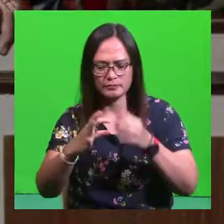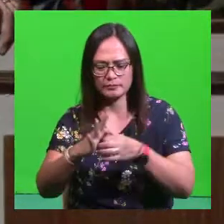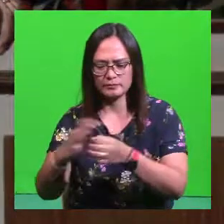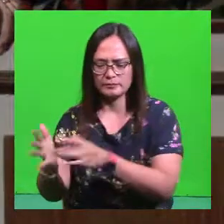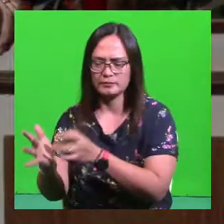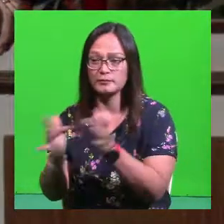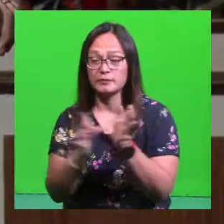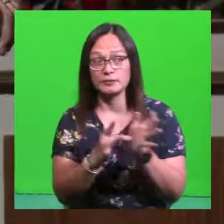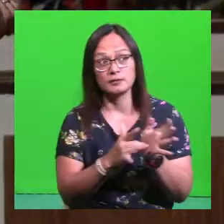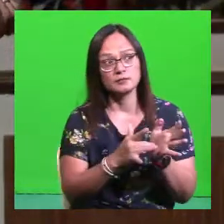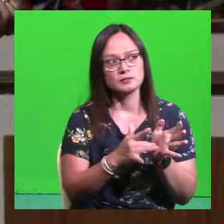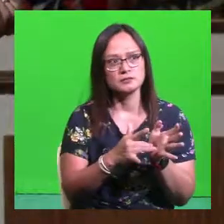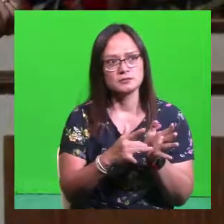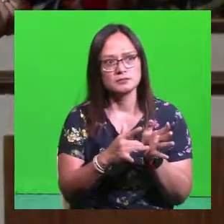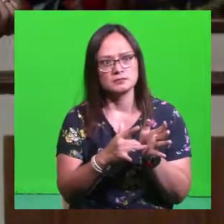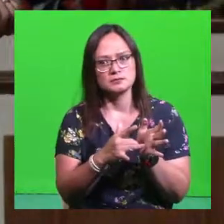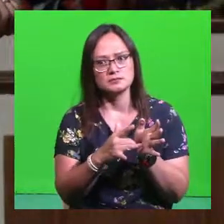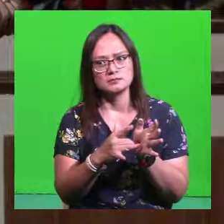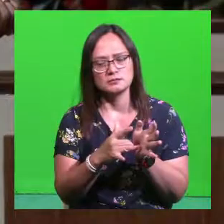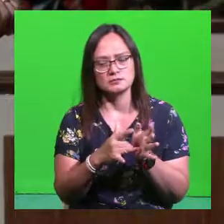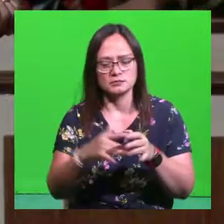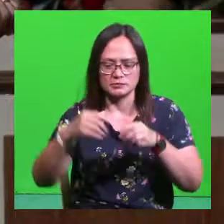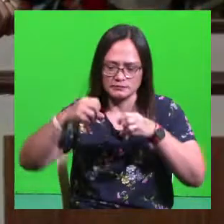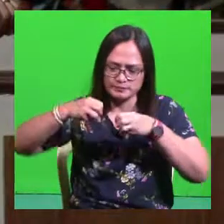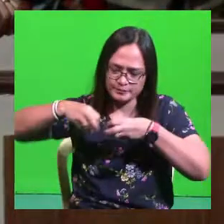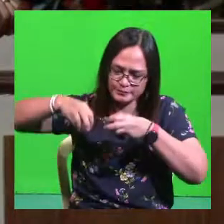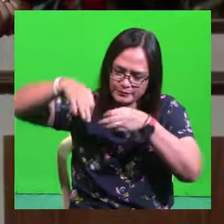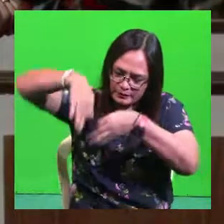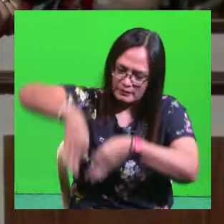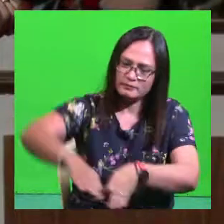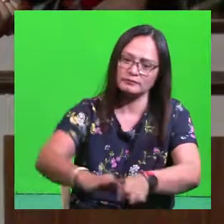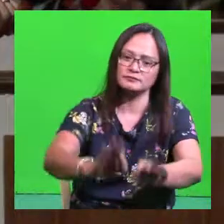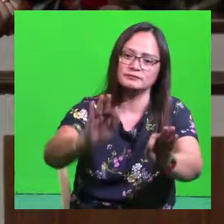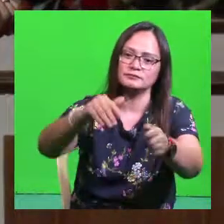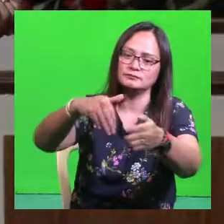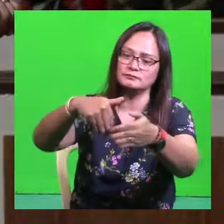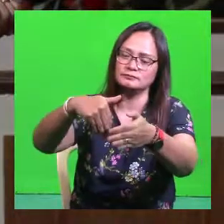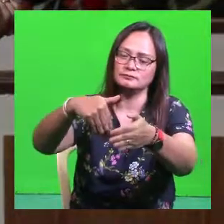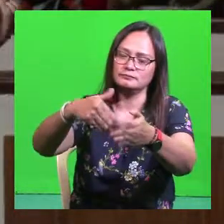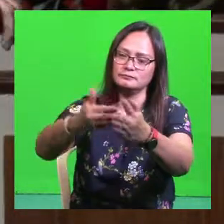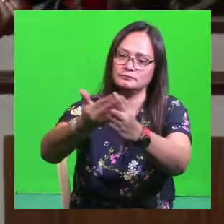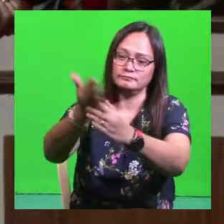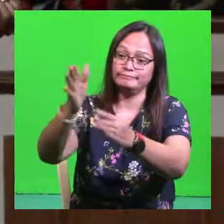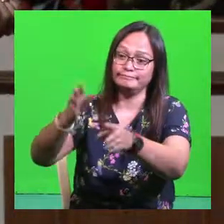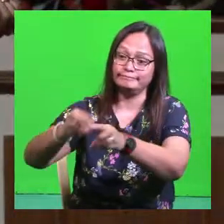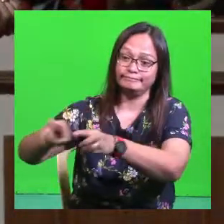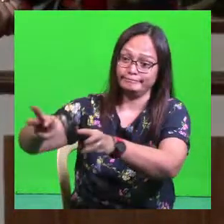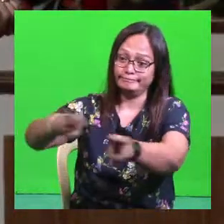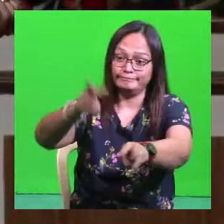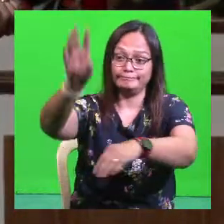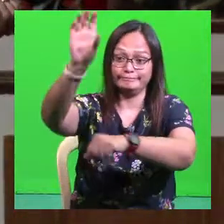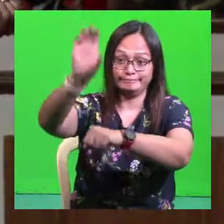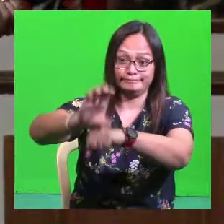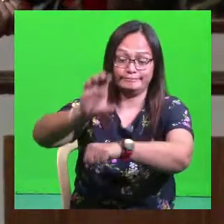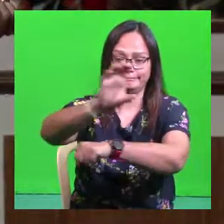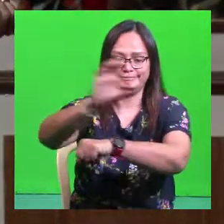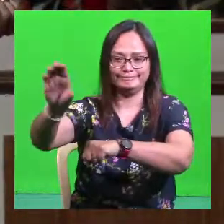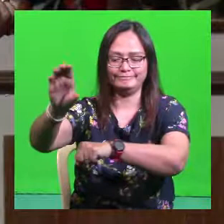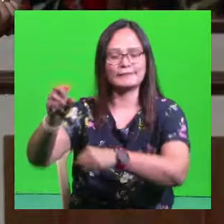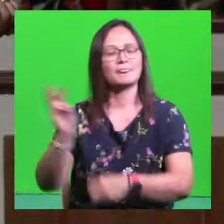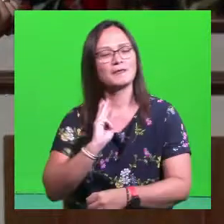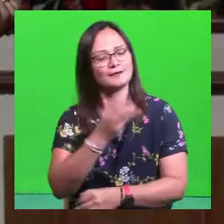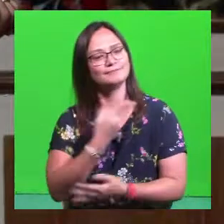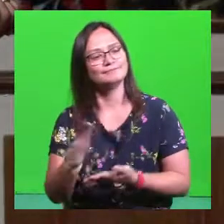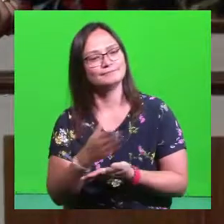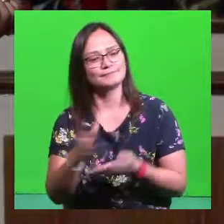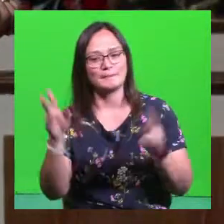Alam niyo, inaawit natin, no? What can wash away my sin? Nothing but the blood